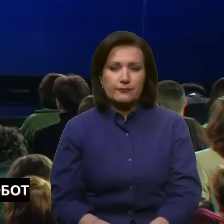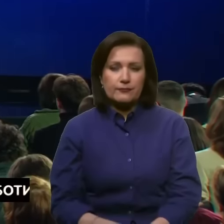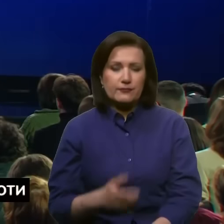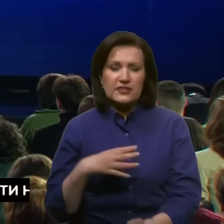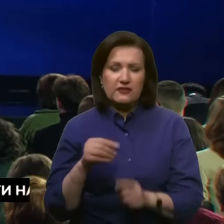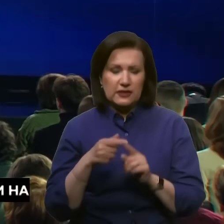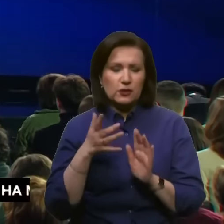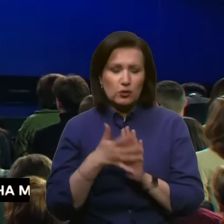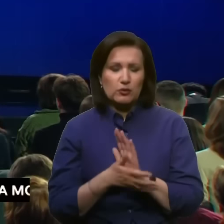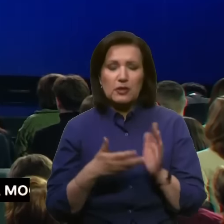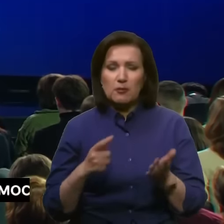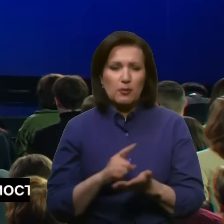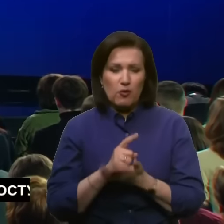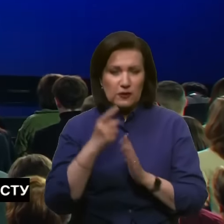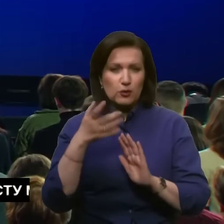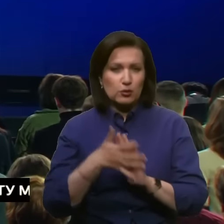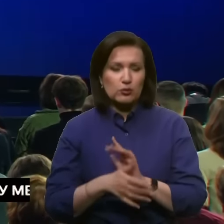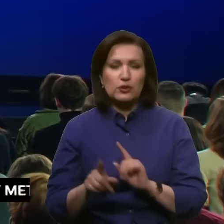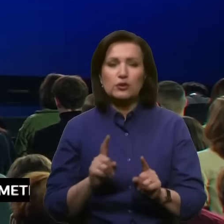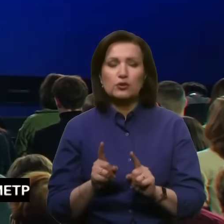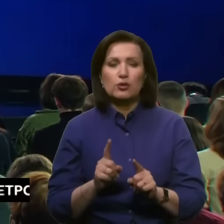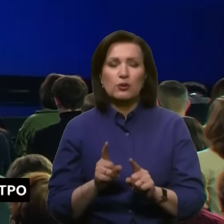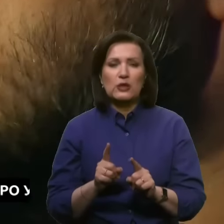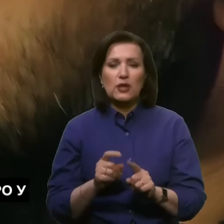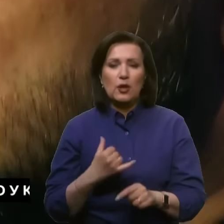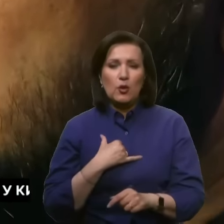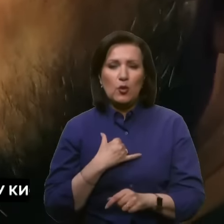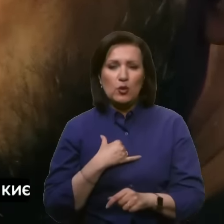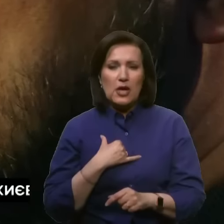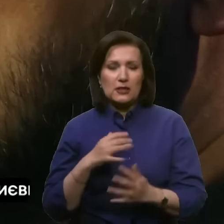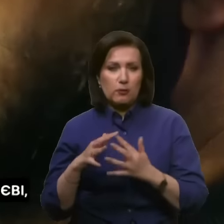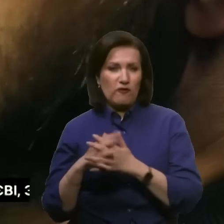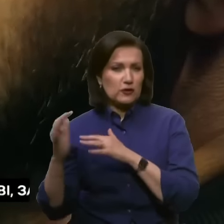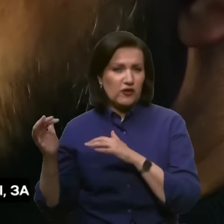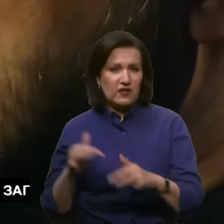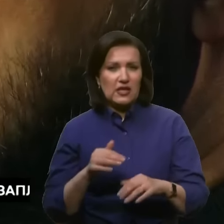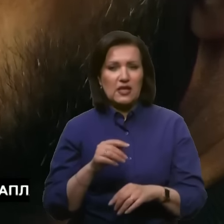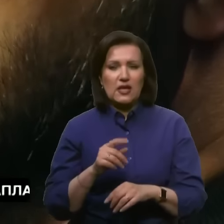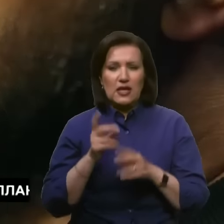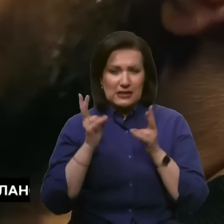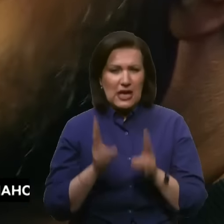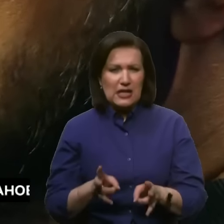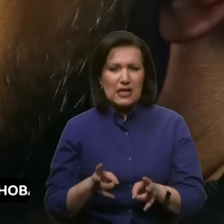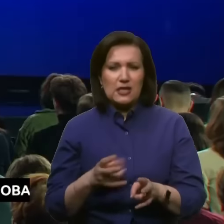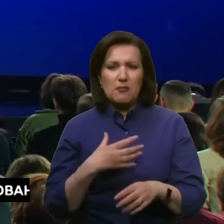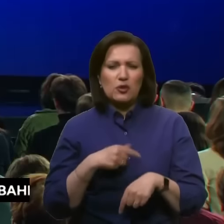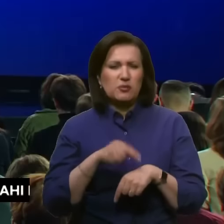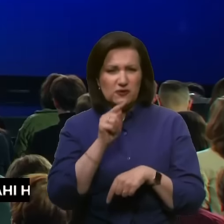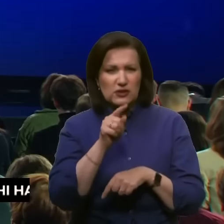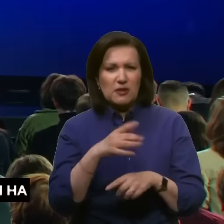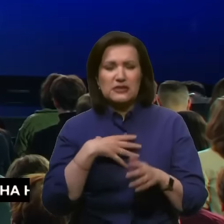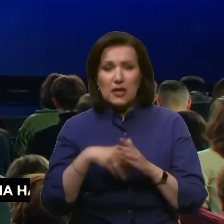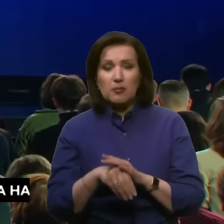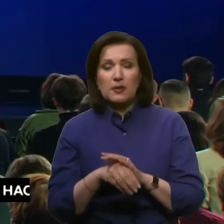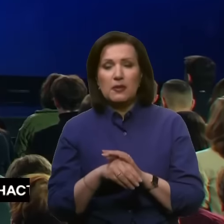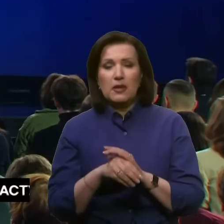я все це розумію, але ми повинні зрозуміти, що у нас повномасштабна війна, і там трагедії, і мої співчуття всім